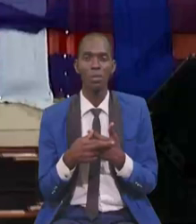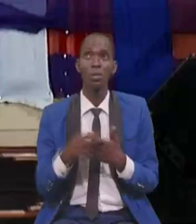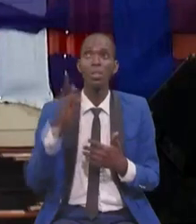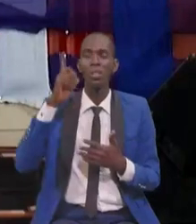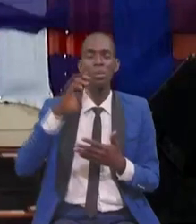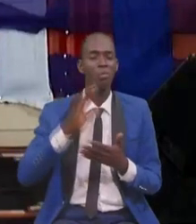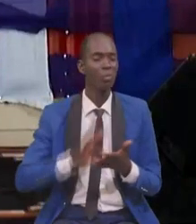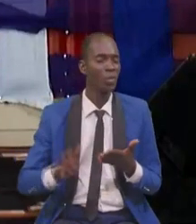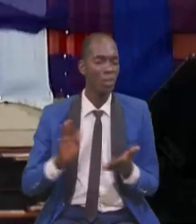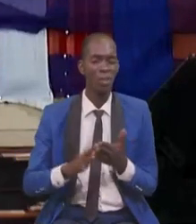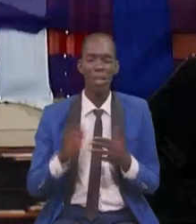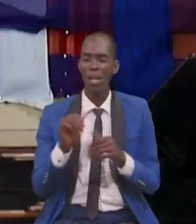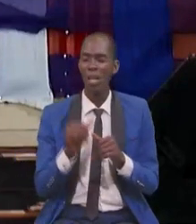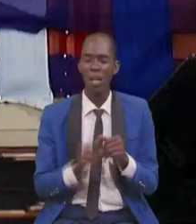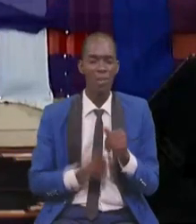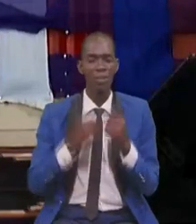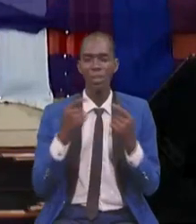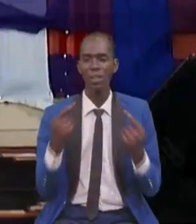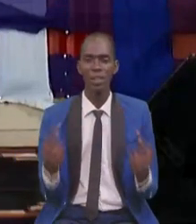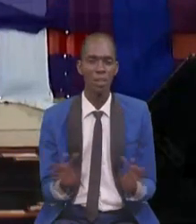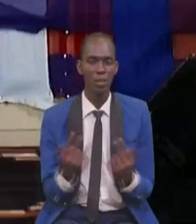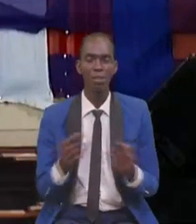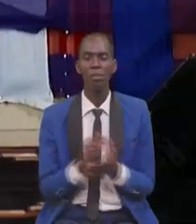Il pardonne tout péché.